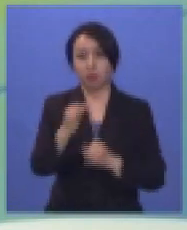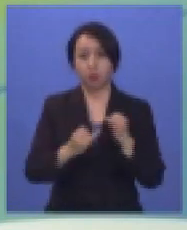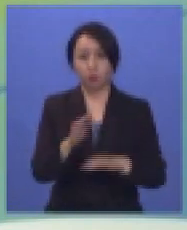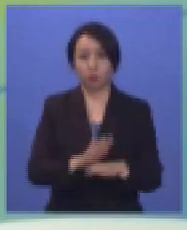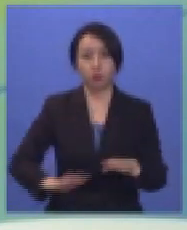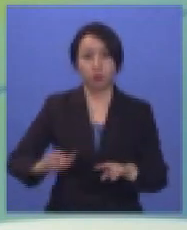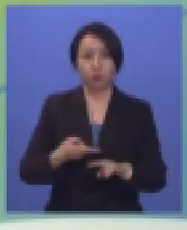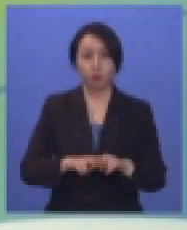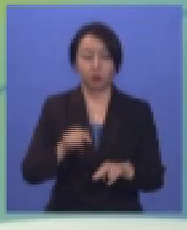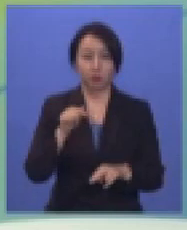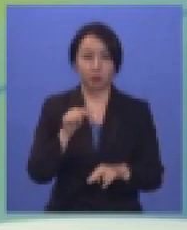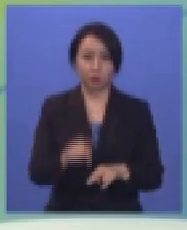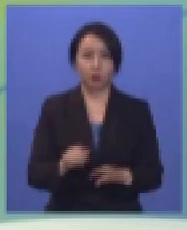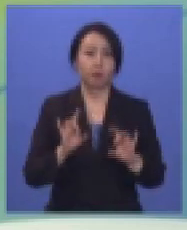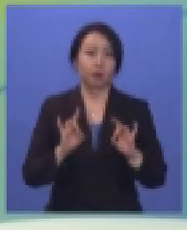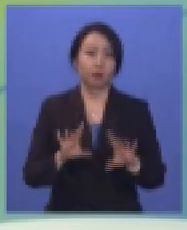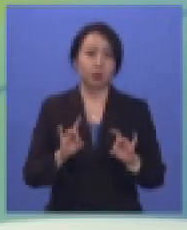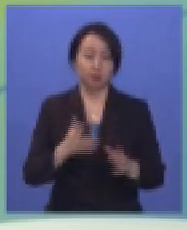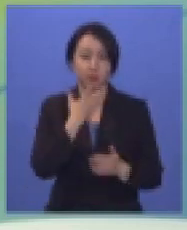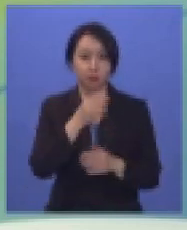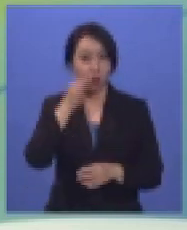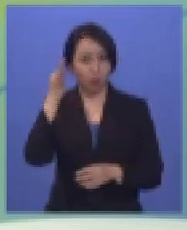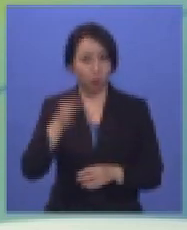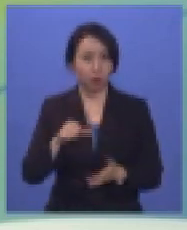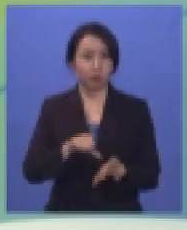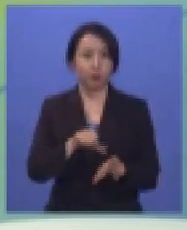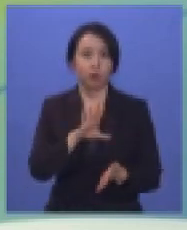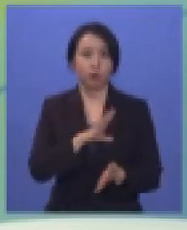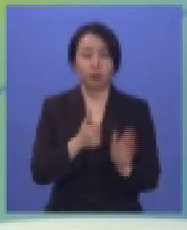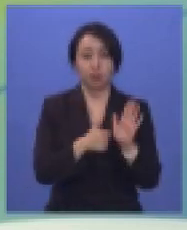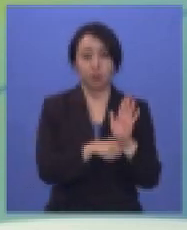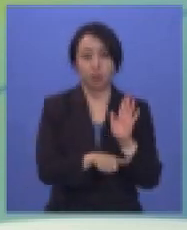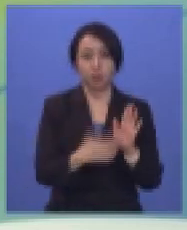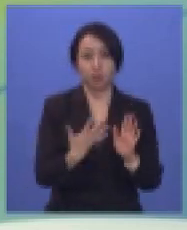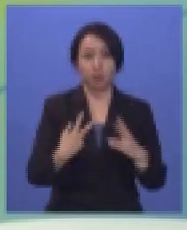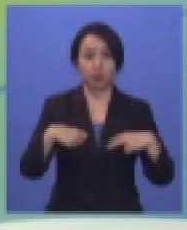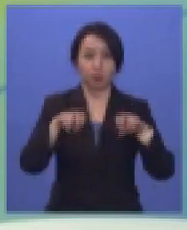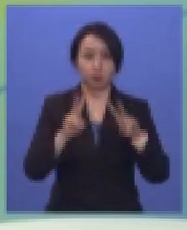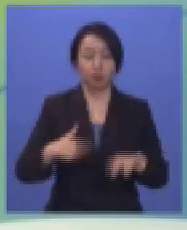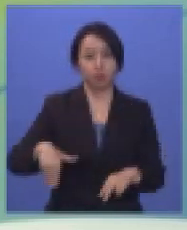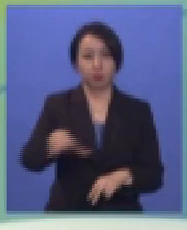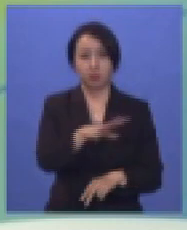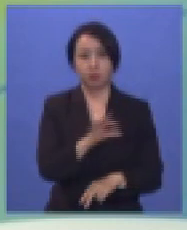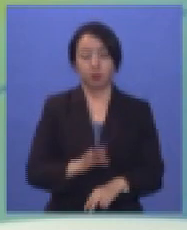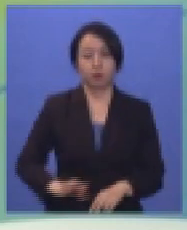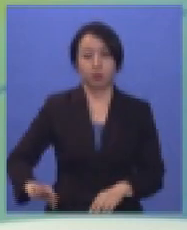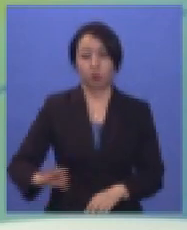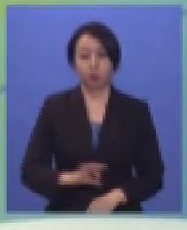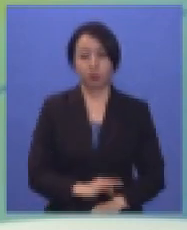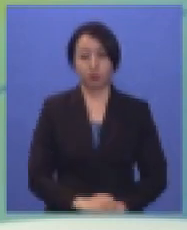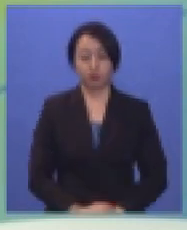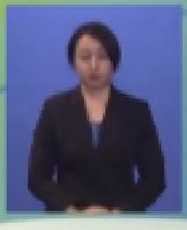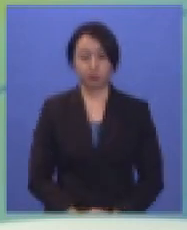организовали диалоговую площадку, на которой они поделятся своим опытом. Участниками стали 65 специалистов со